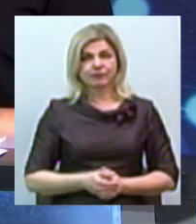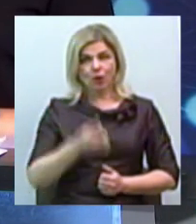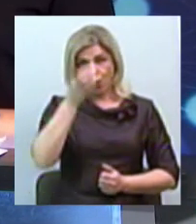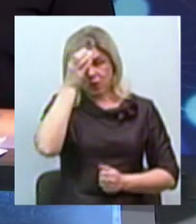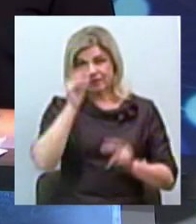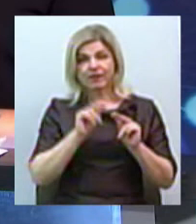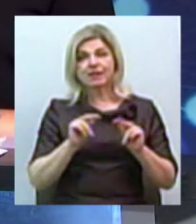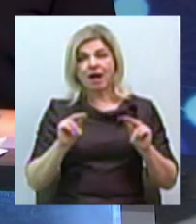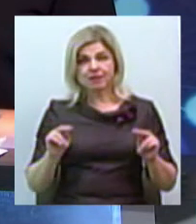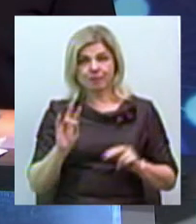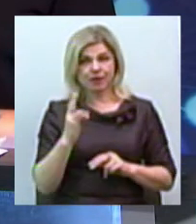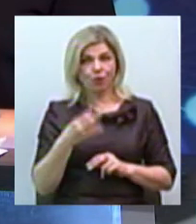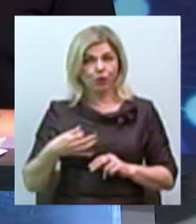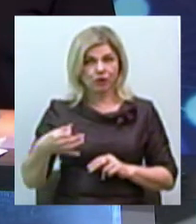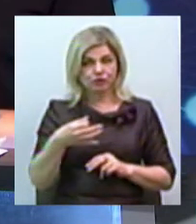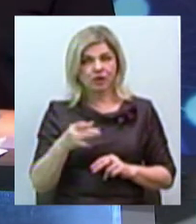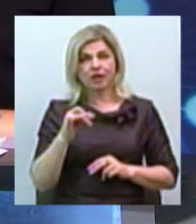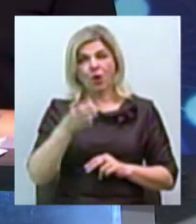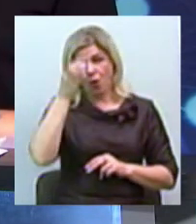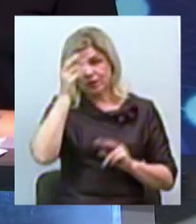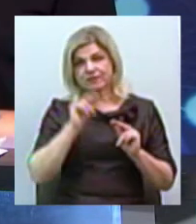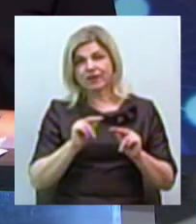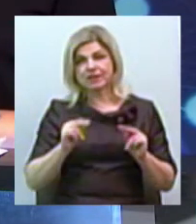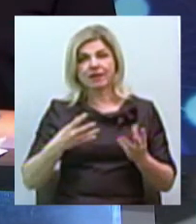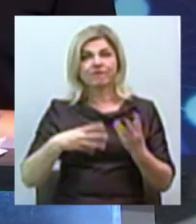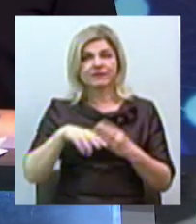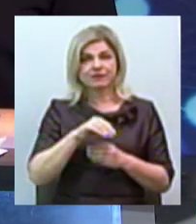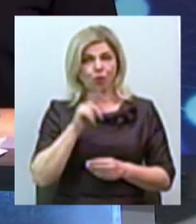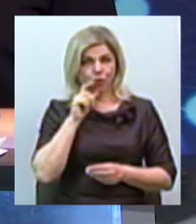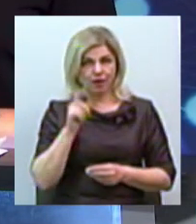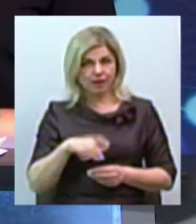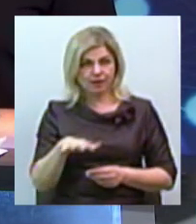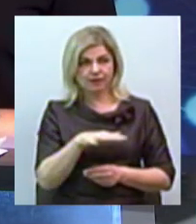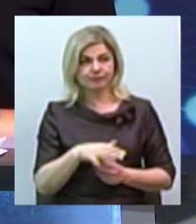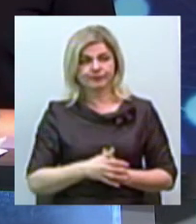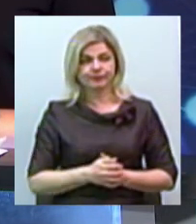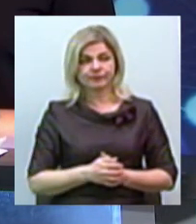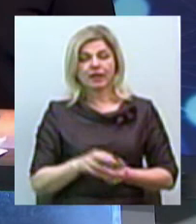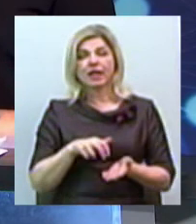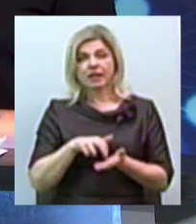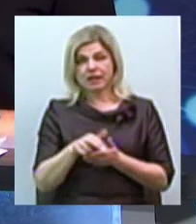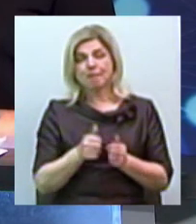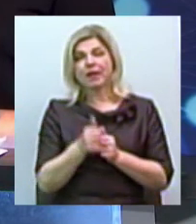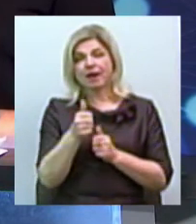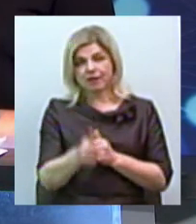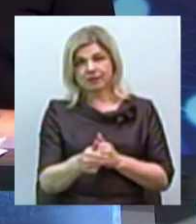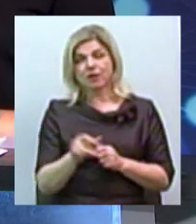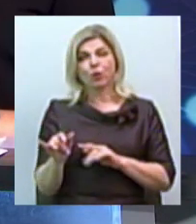освітянам Миколаївщини і освітянам всієї України іти вперед,